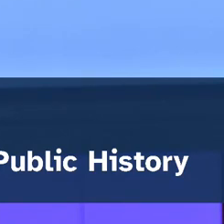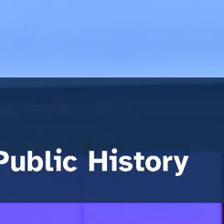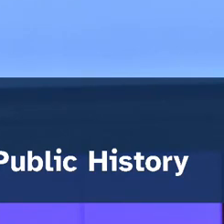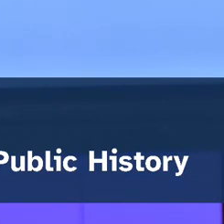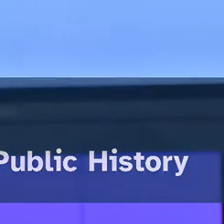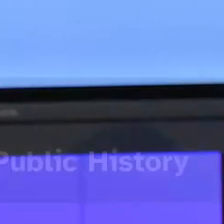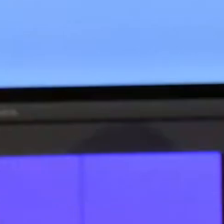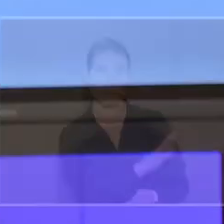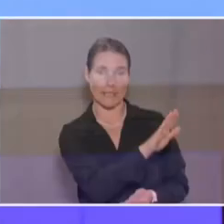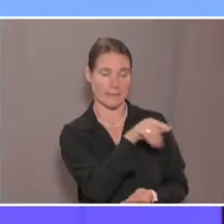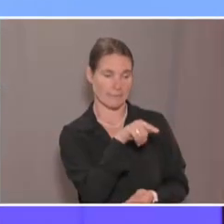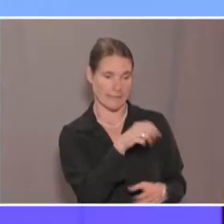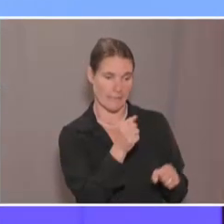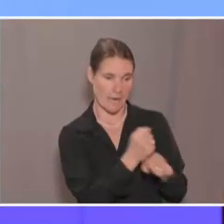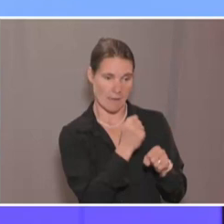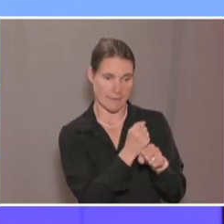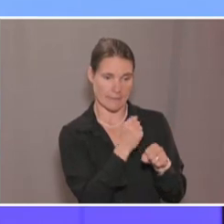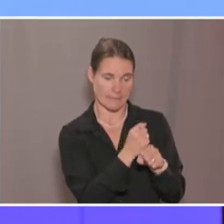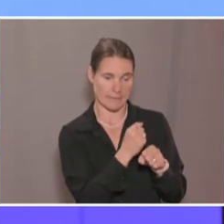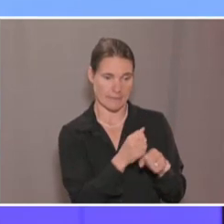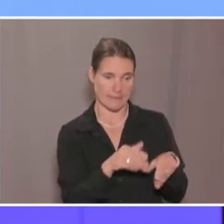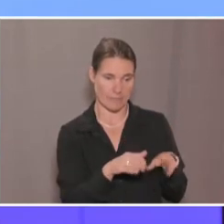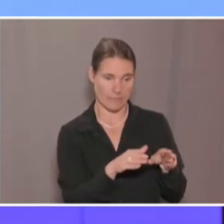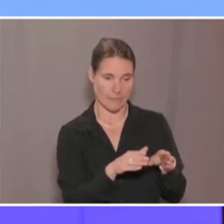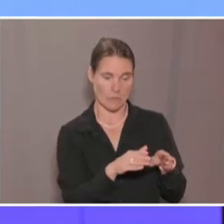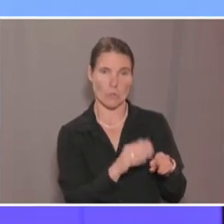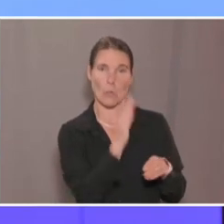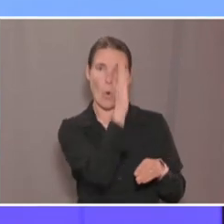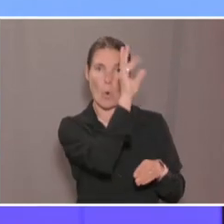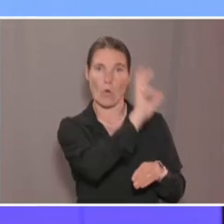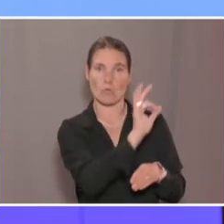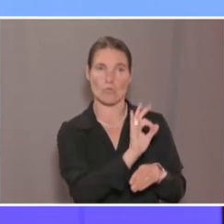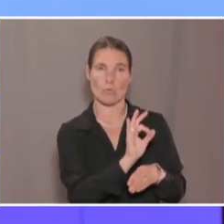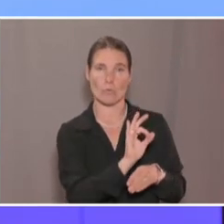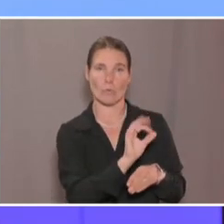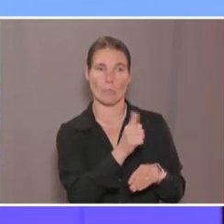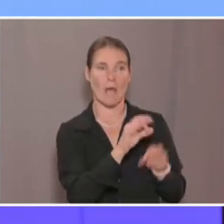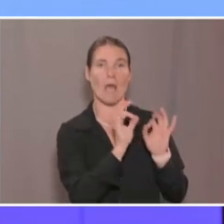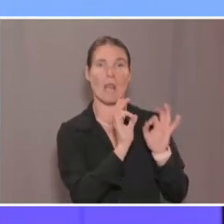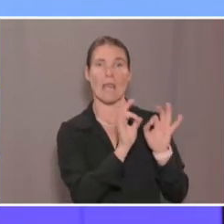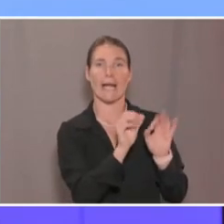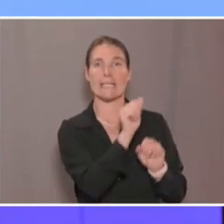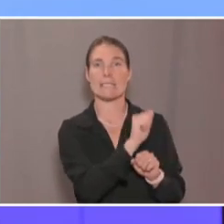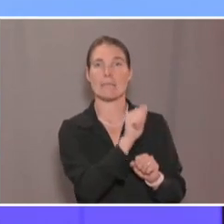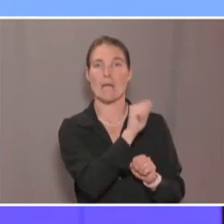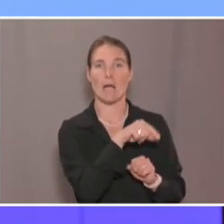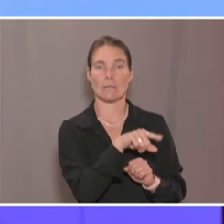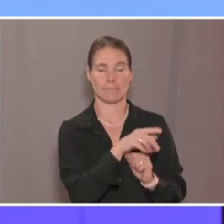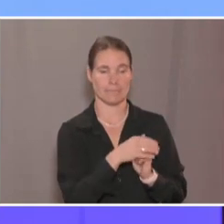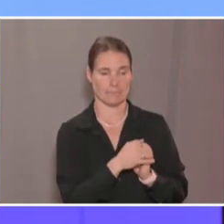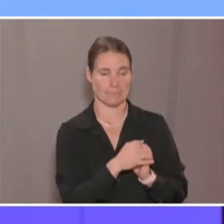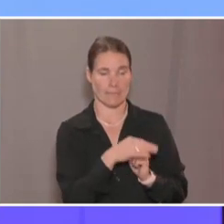Bildungsaufsteiger. Sie erarbeiteten sich den Weg in die Hochschule meist über das Lehrerseminar.